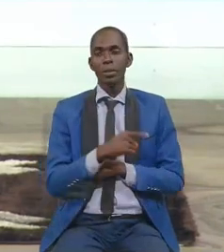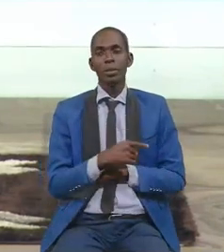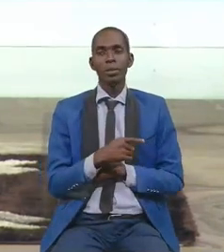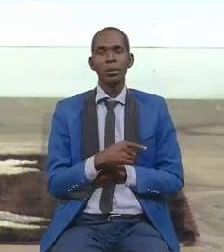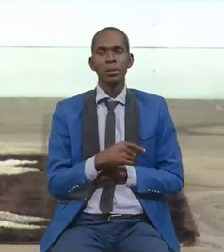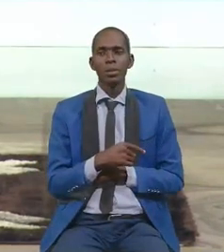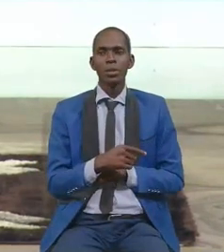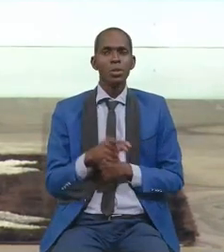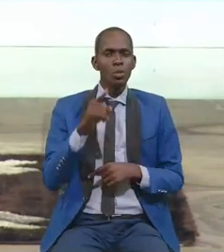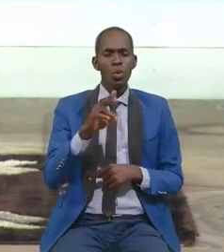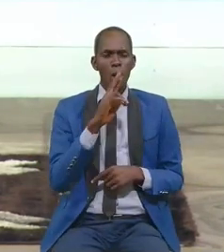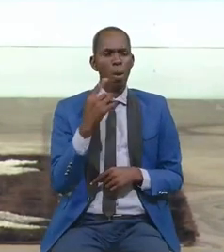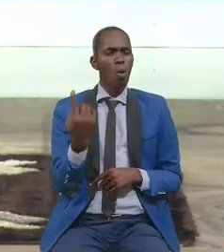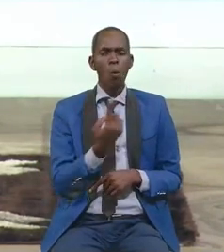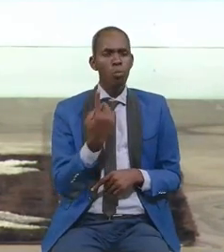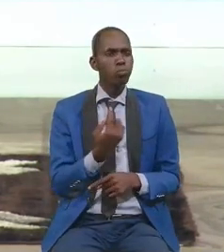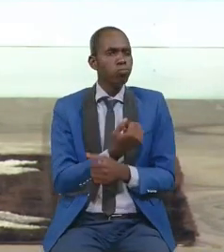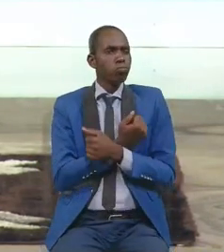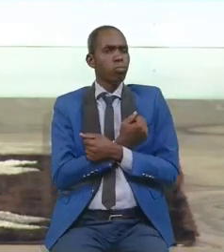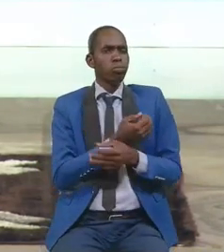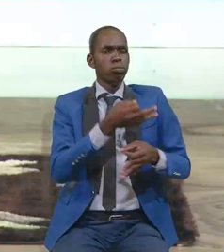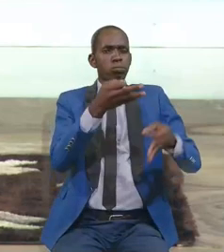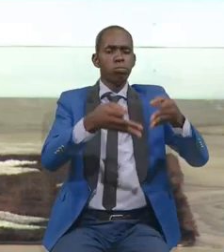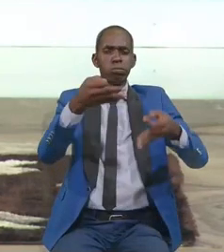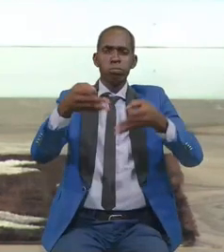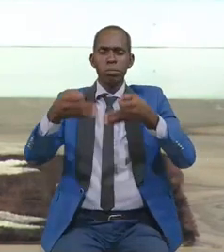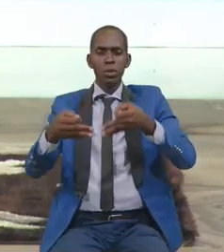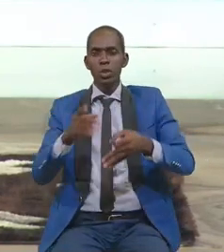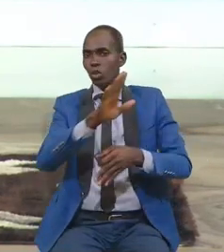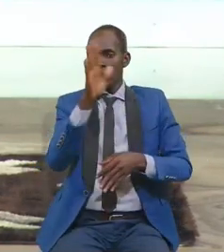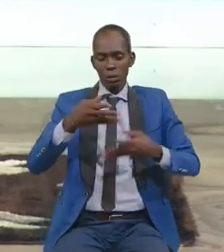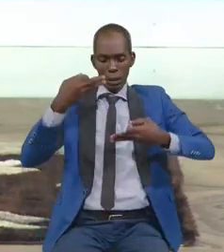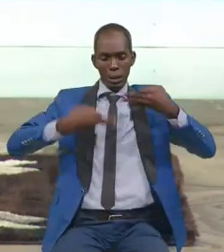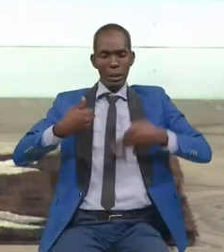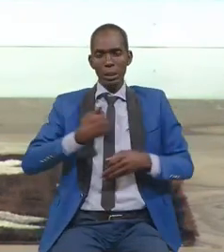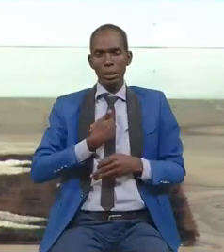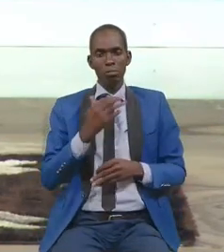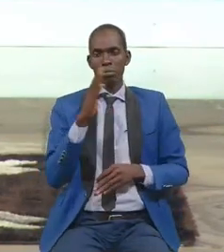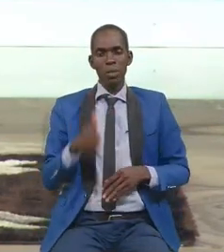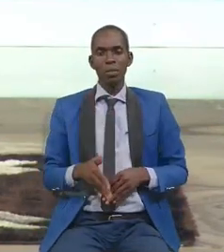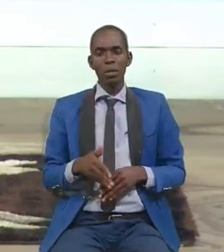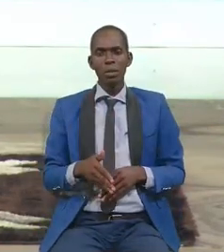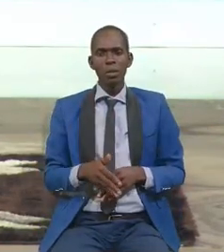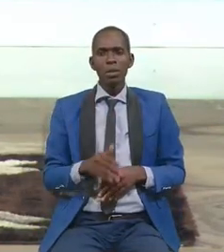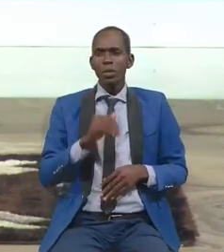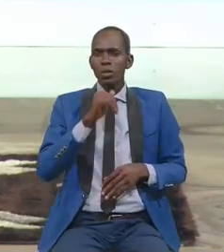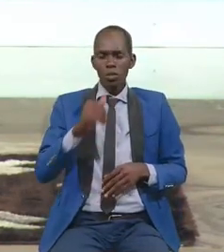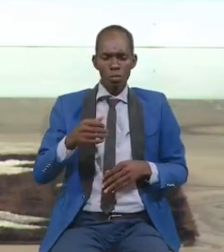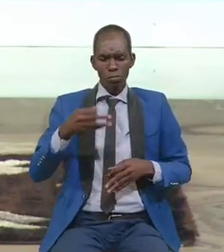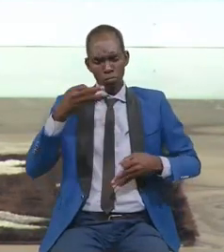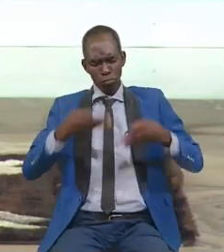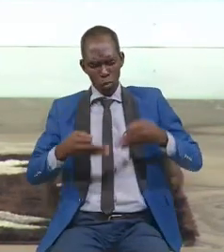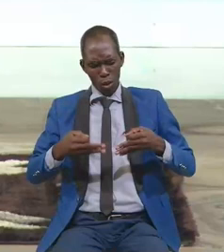que vous jugez les gens, vous ne vous jugez pas. Vous ne pensez pas à ce que je dois corriger dans ma